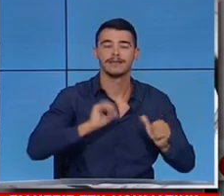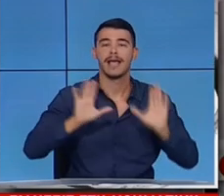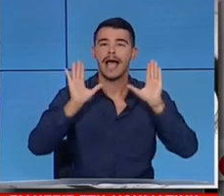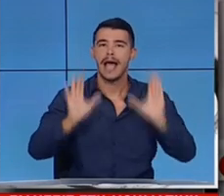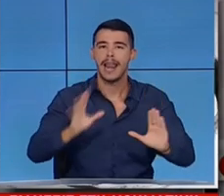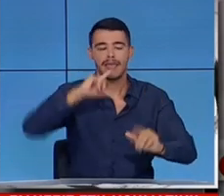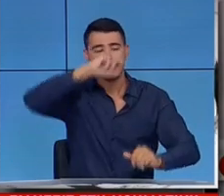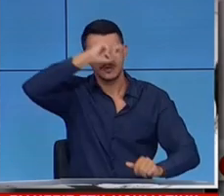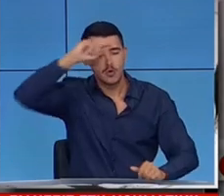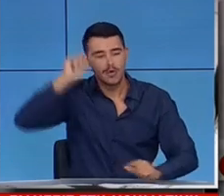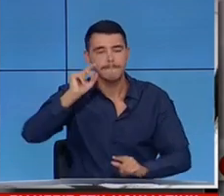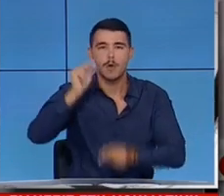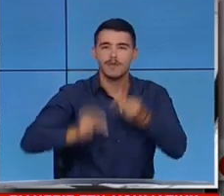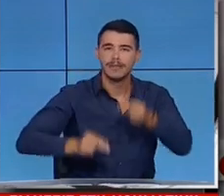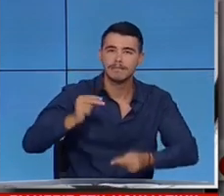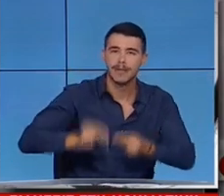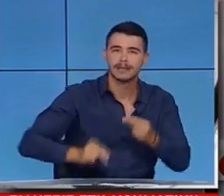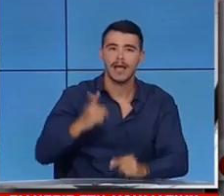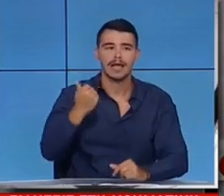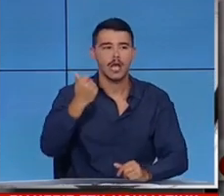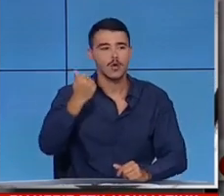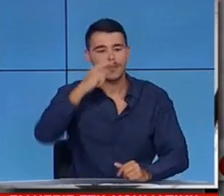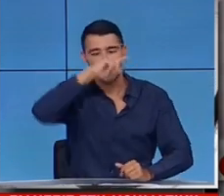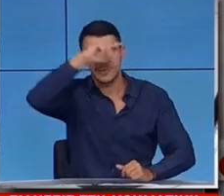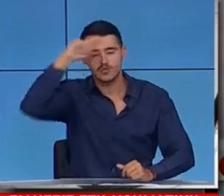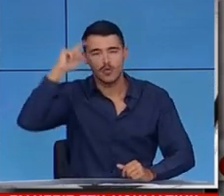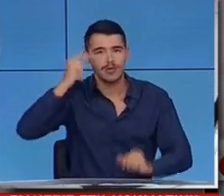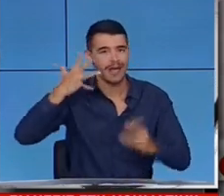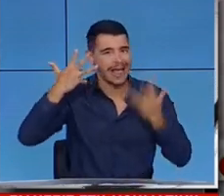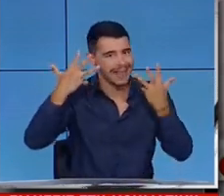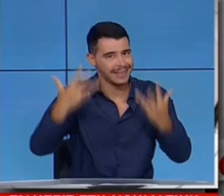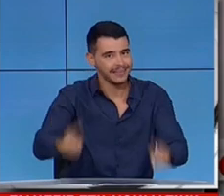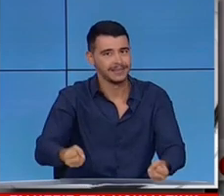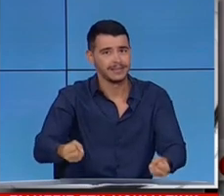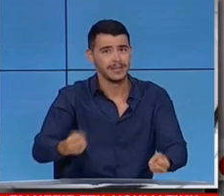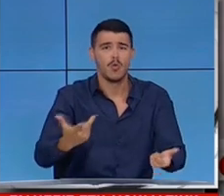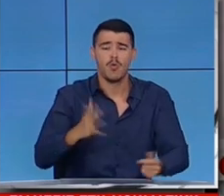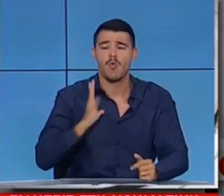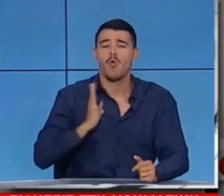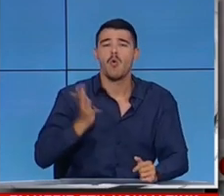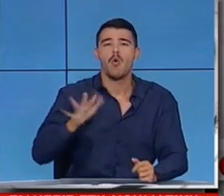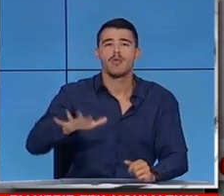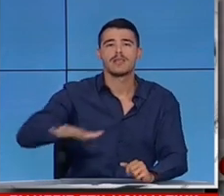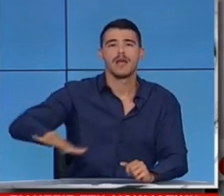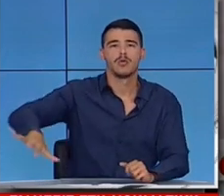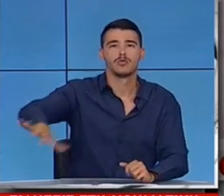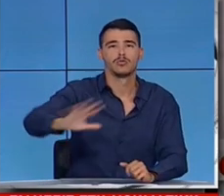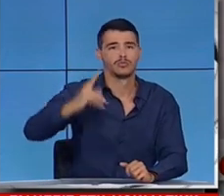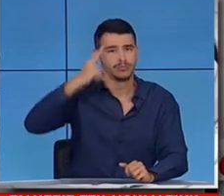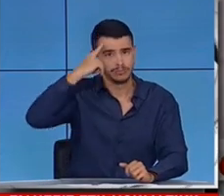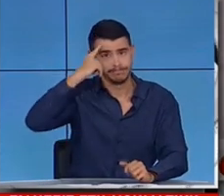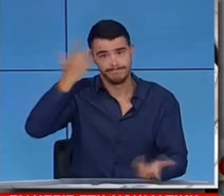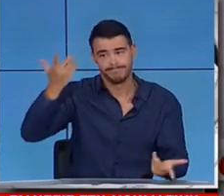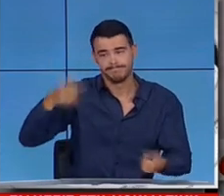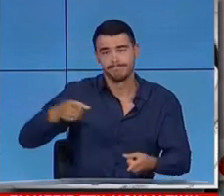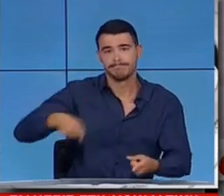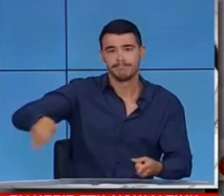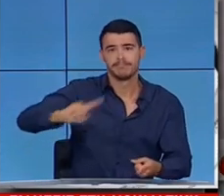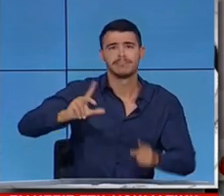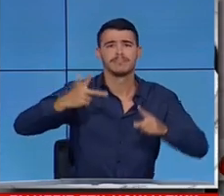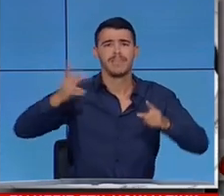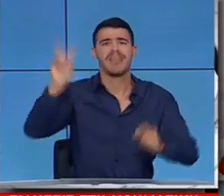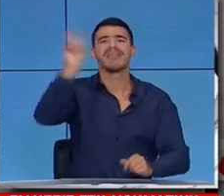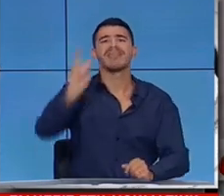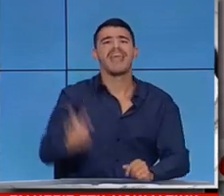και τις οικονομικές κυρίως, κυρία Αναγνωστοπούλου, να μην το υποτιμάμε, διότι ο λαός μας δεν ξέρει ότι από το ανταποδοτικό του τέλος, που βλέπει στο λογαριασμό της